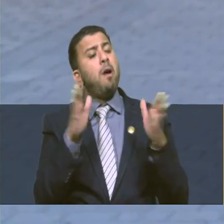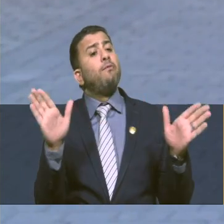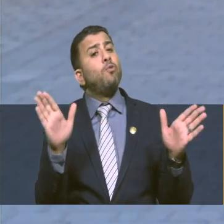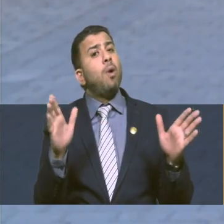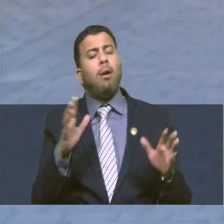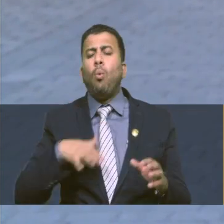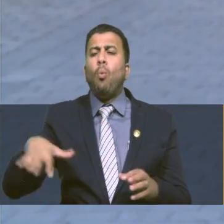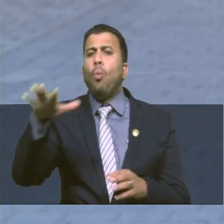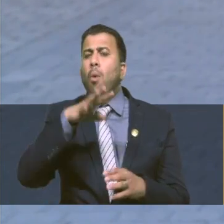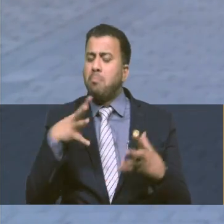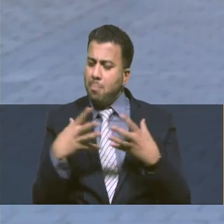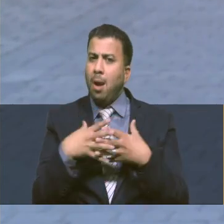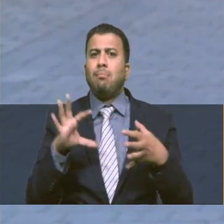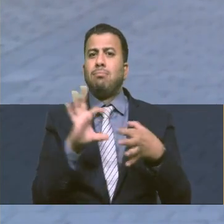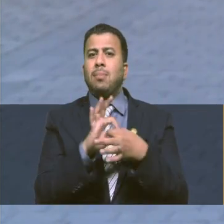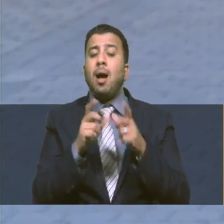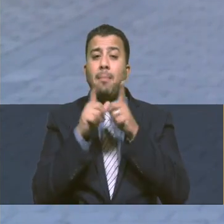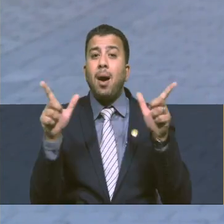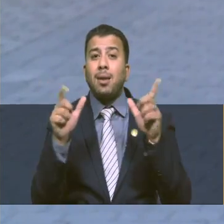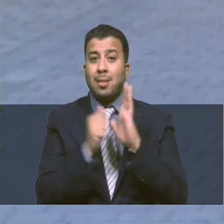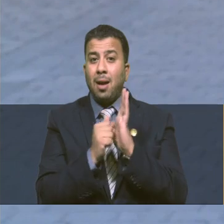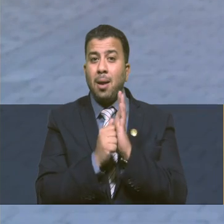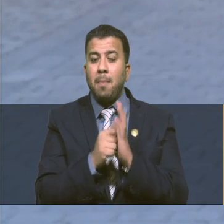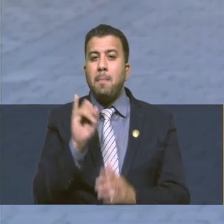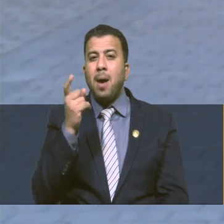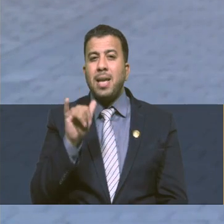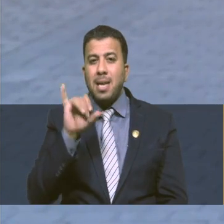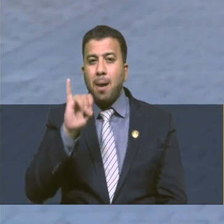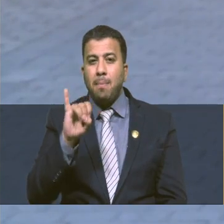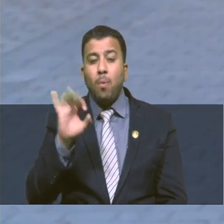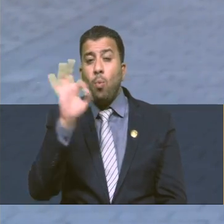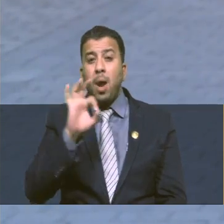باقي الحضارات. لأخبار الدار، ماريا مصارعة، باريس.